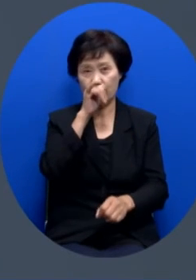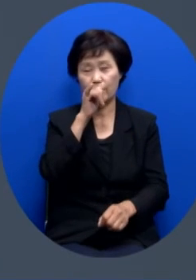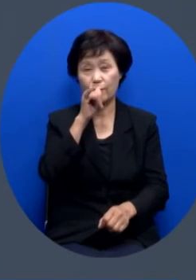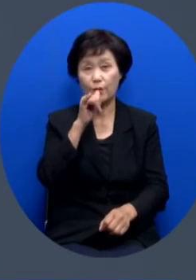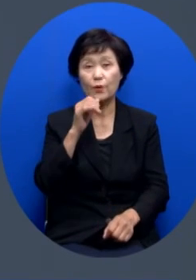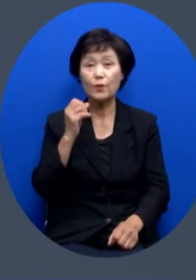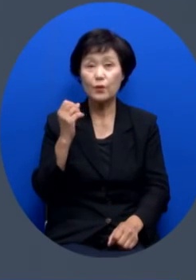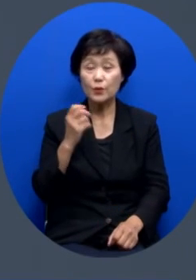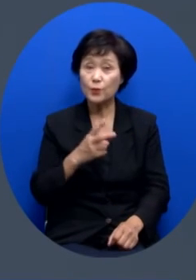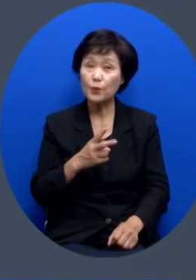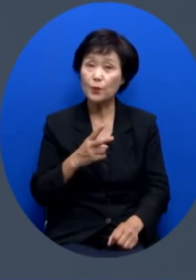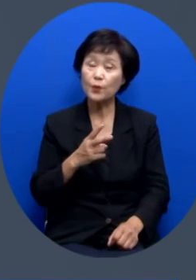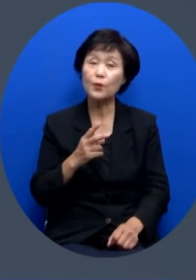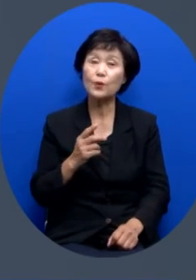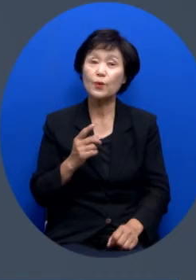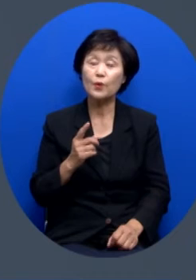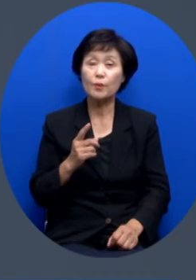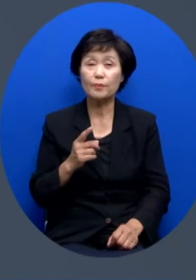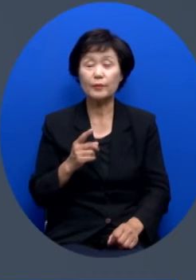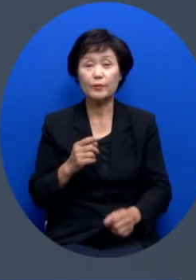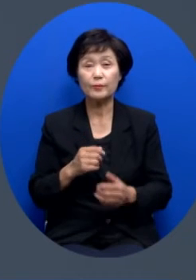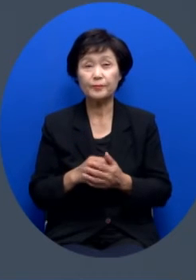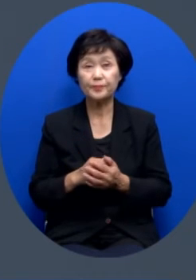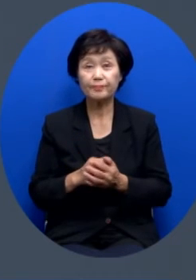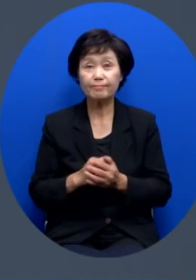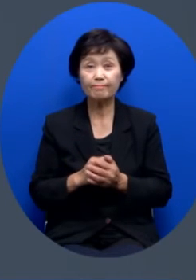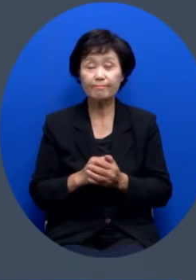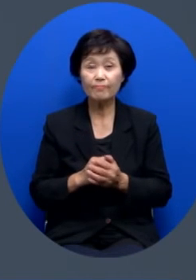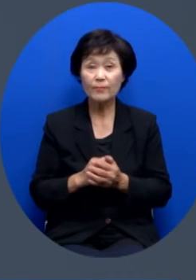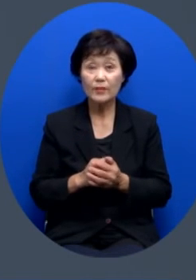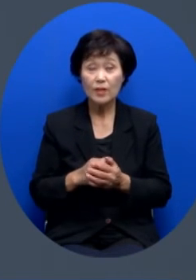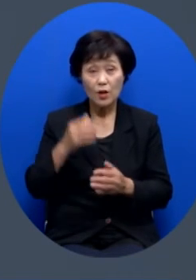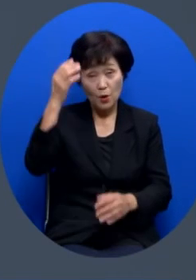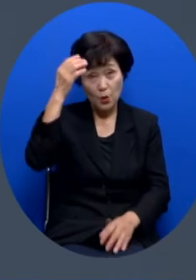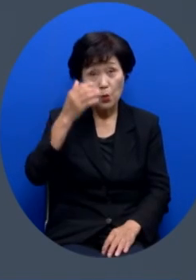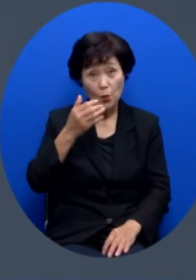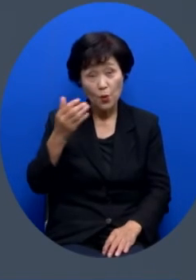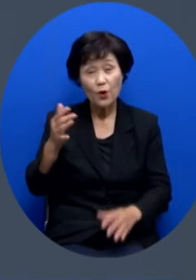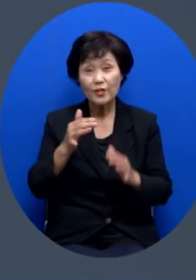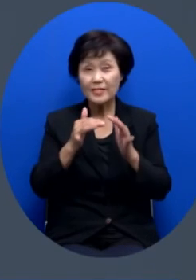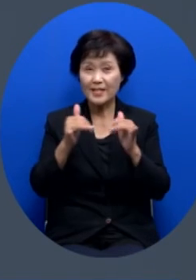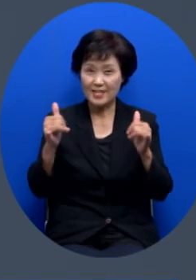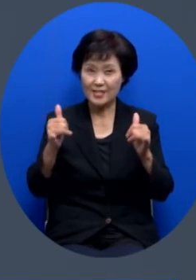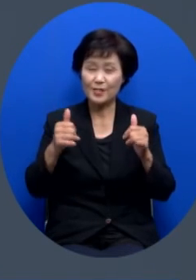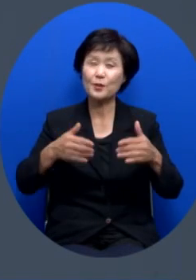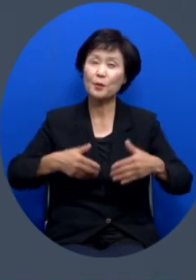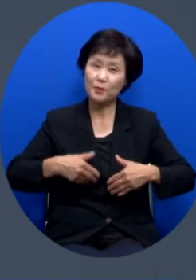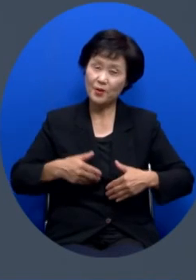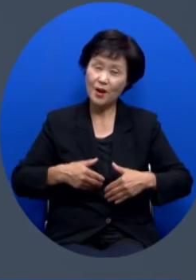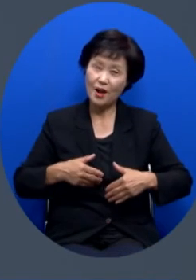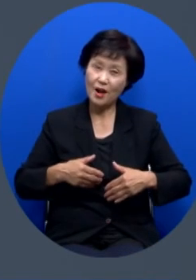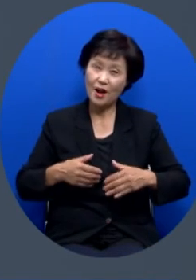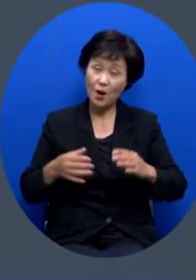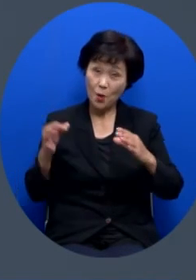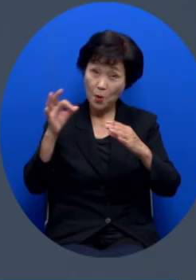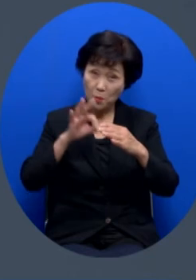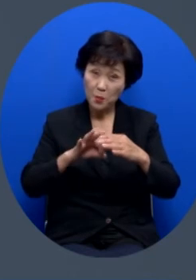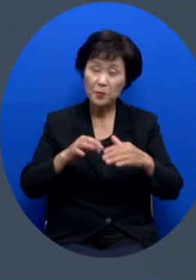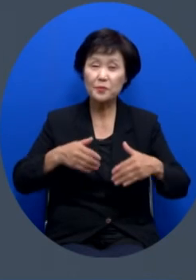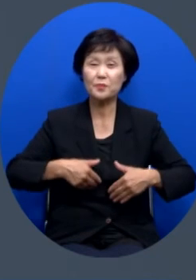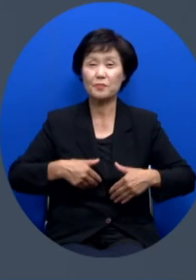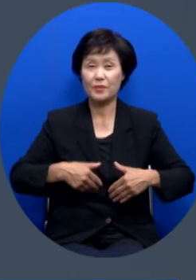방법으로서는 이제 정말 이훈 후원자들이 많이 필요하고 또 모음이 필요하기 때문에